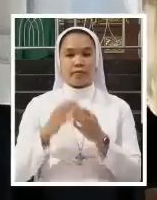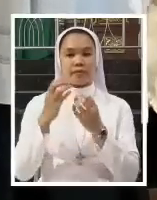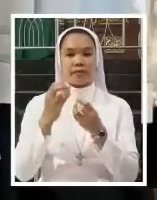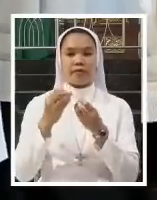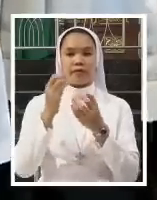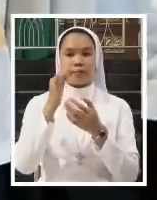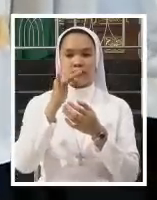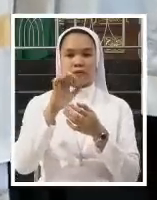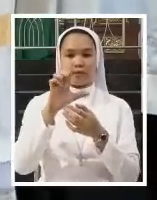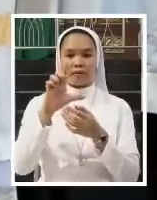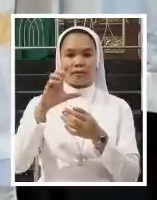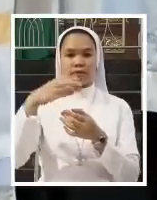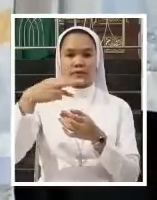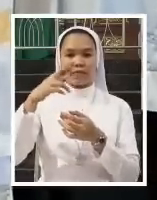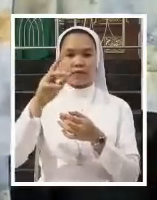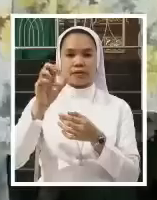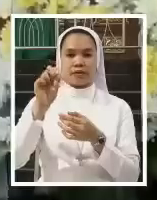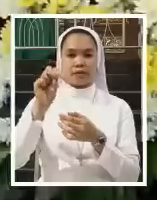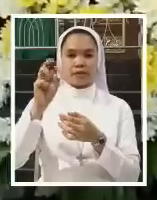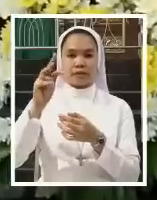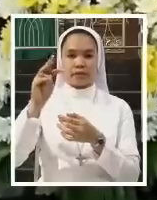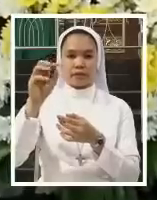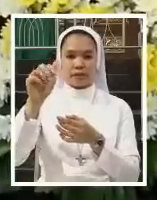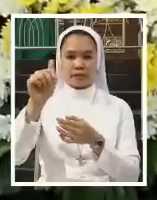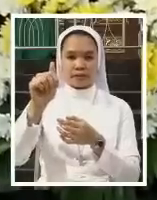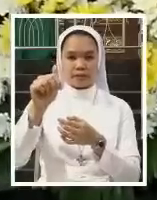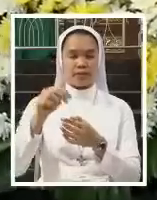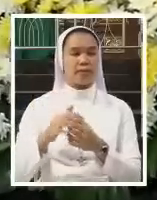Olium Krisma.